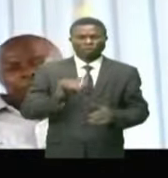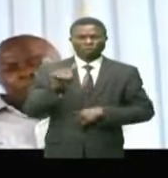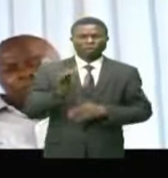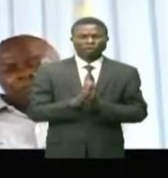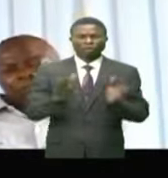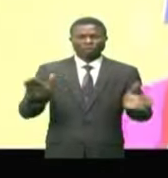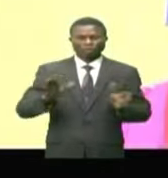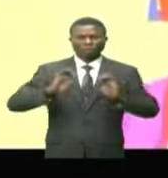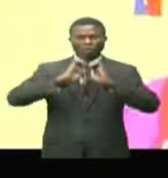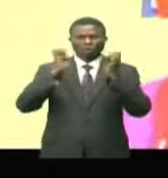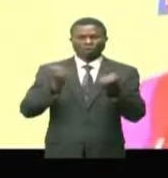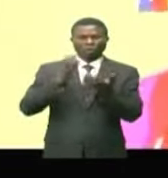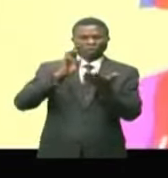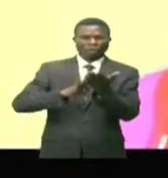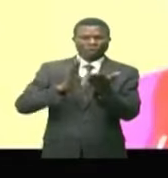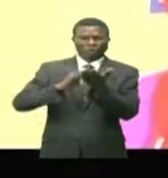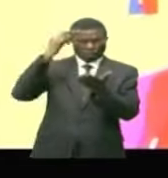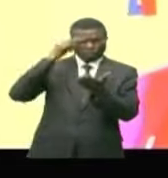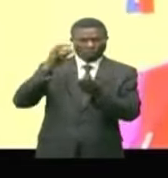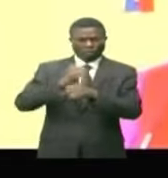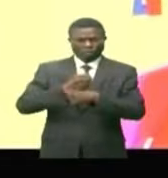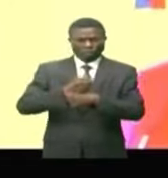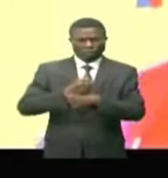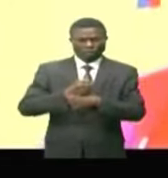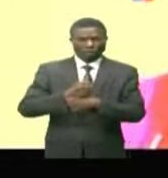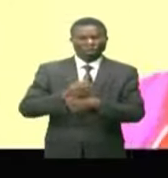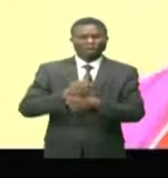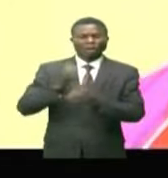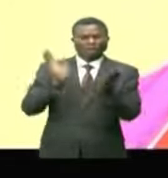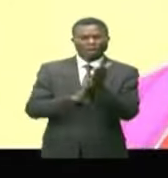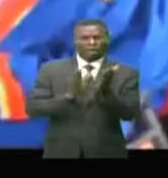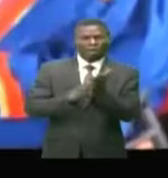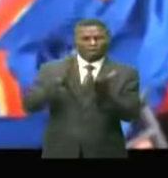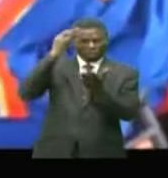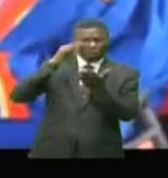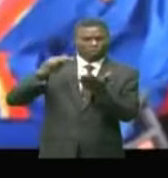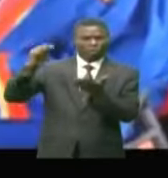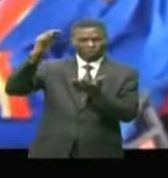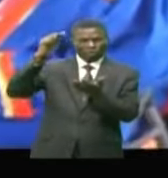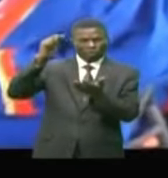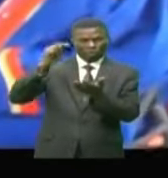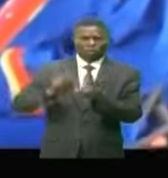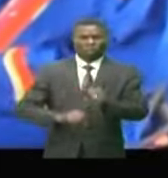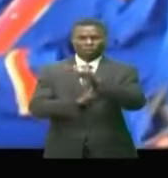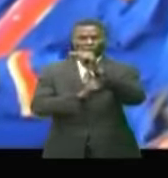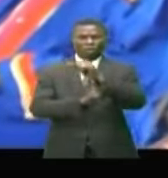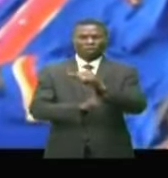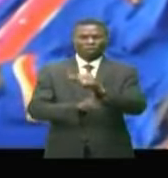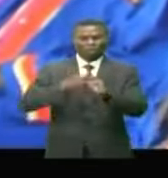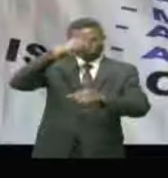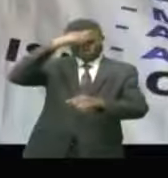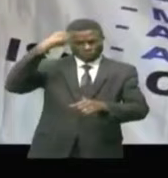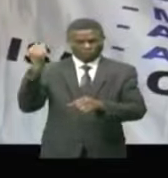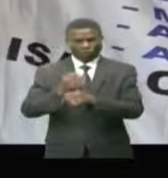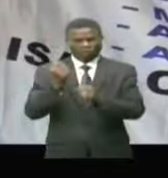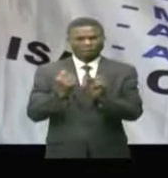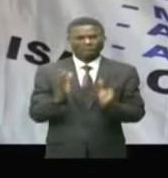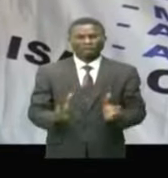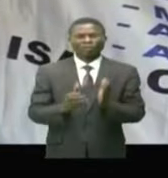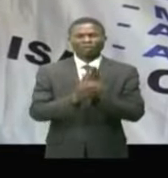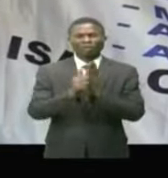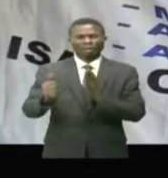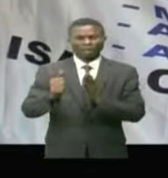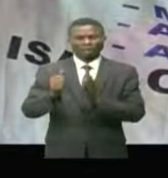général de cet alma mater, la création de son institution a pallié tant soit peu la carence criante du personnel qualifié.